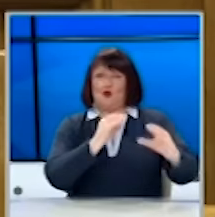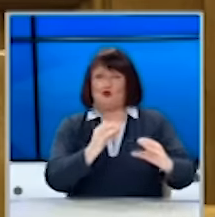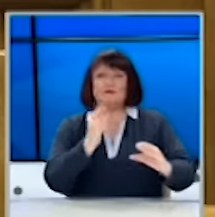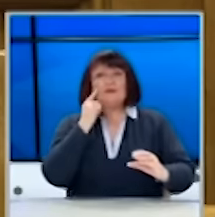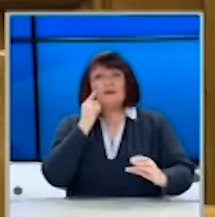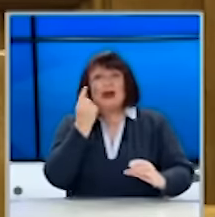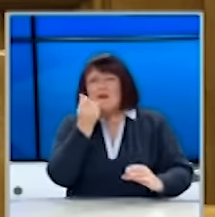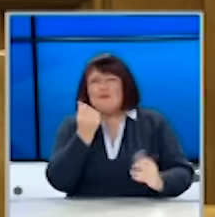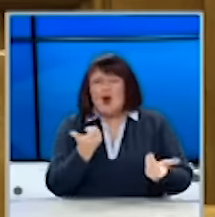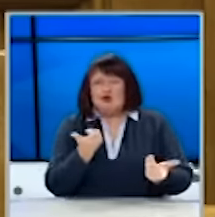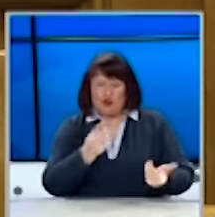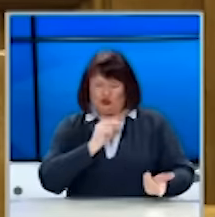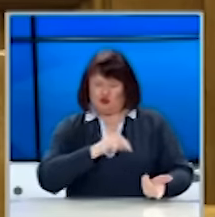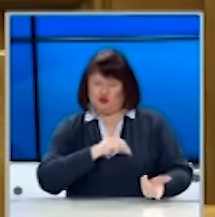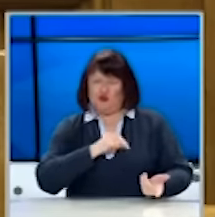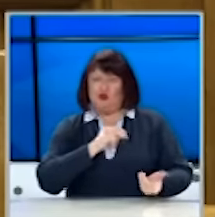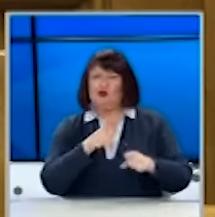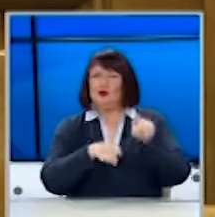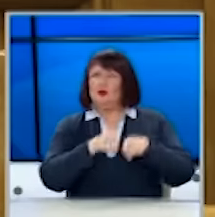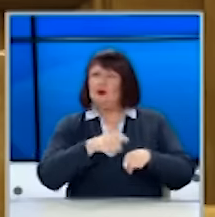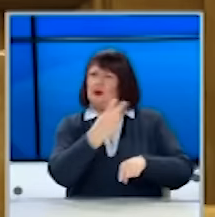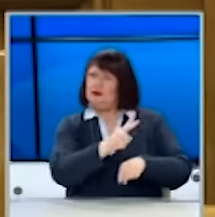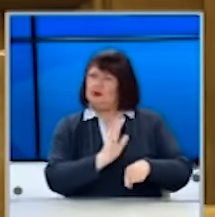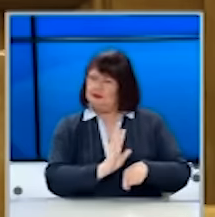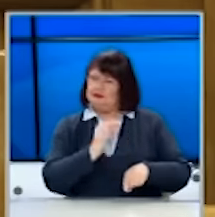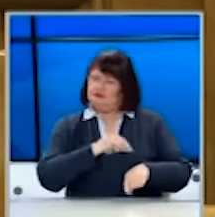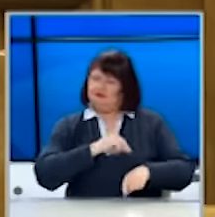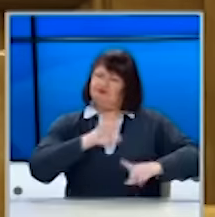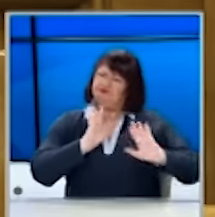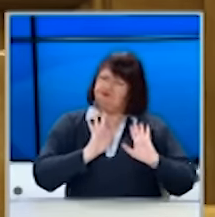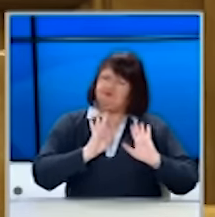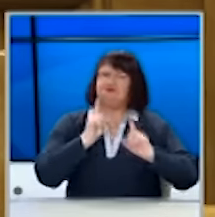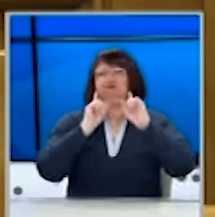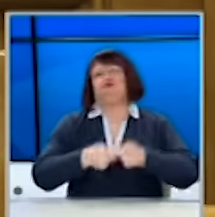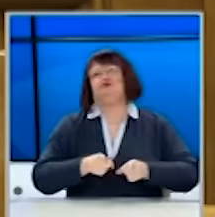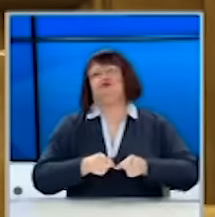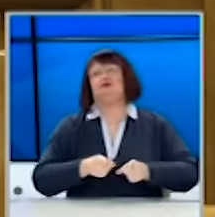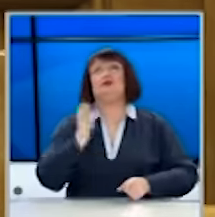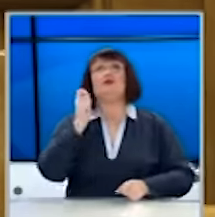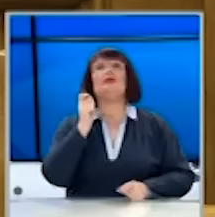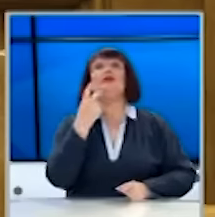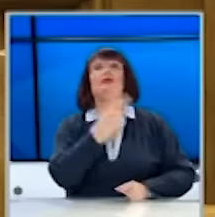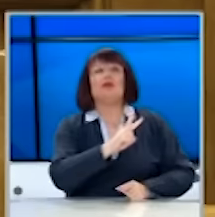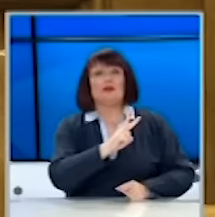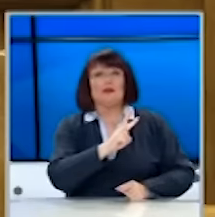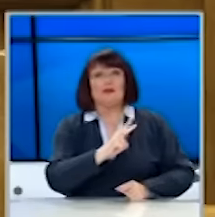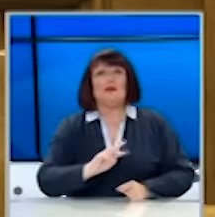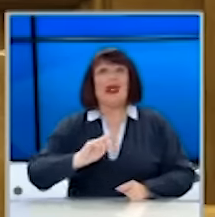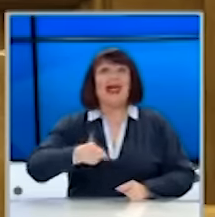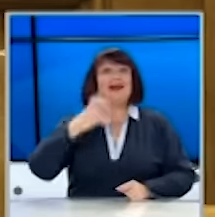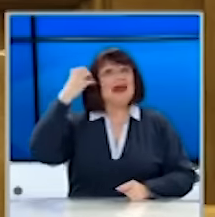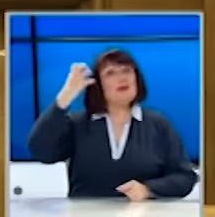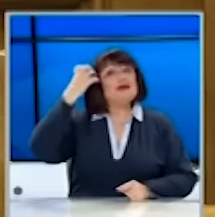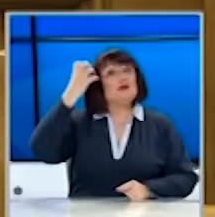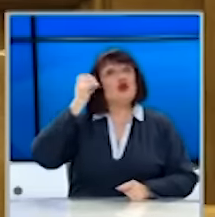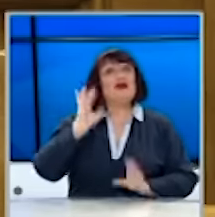στην τσέπη διάφοροι επιτίδιοι του κεφαλαίου. Κομμάτι αυτής της πολιτικής είναι και η αντιεπιστημονική